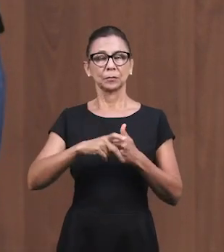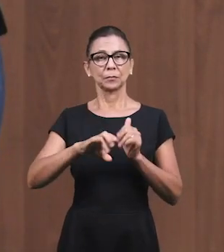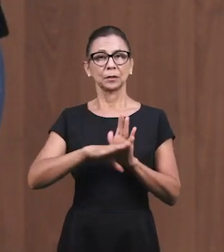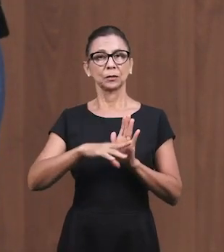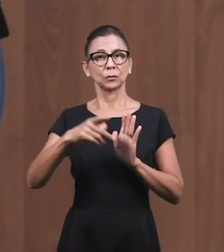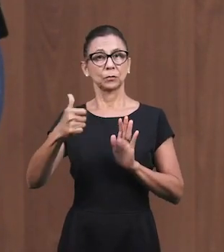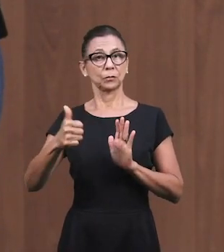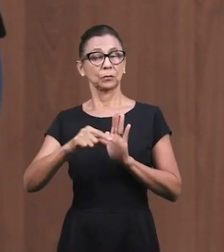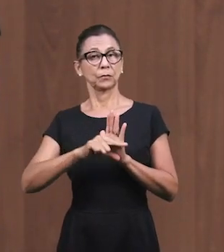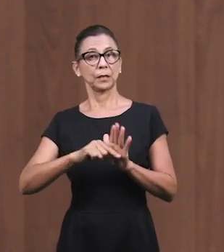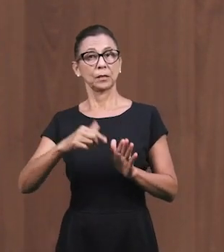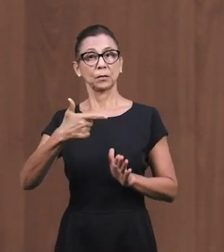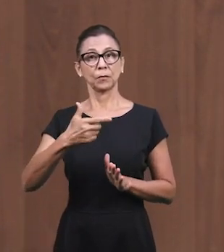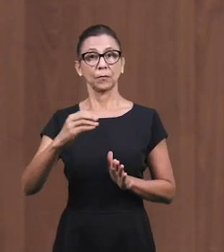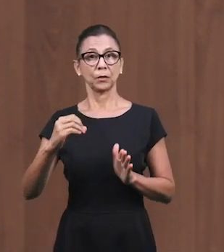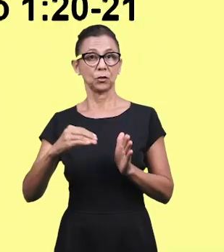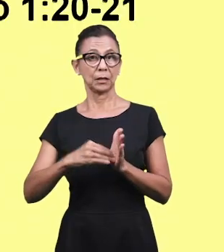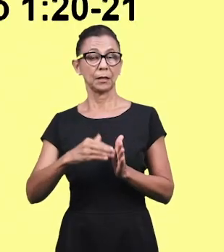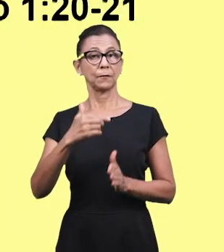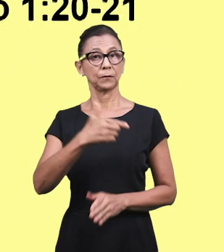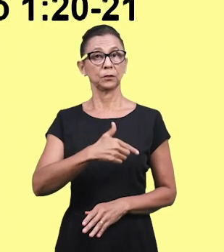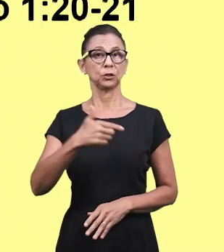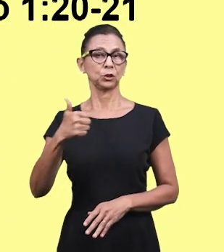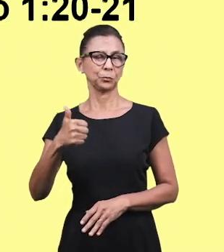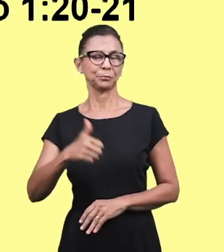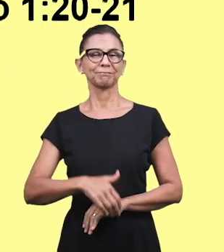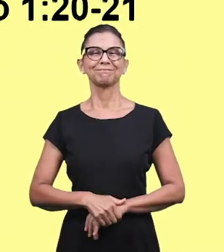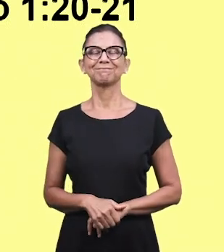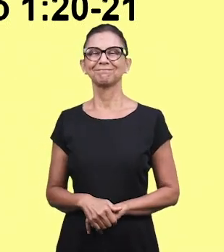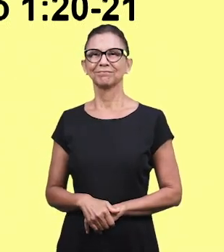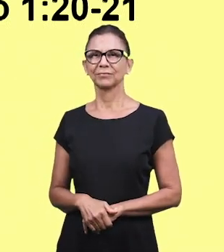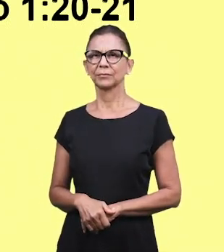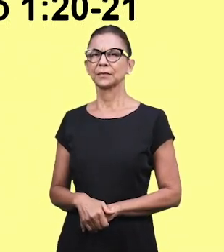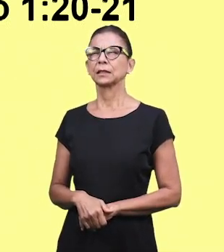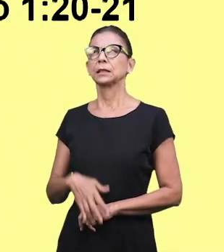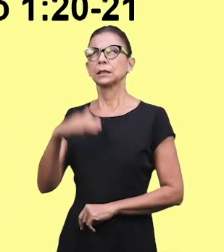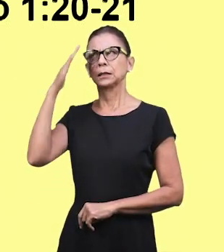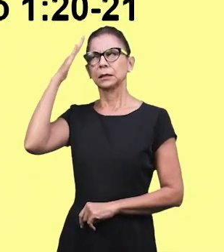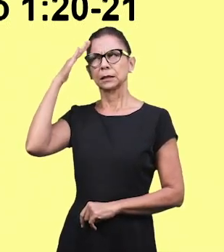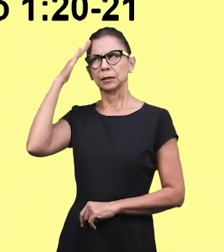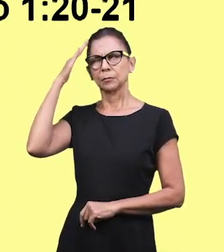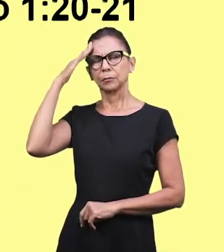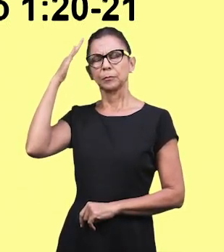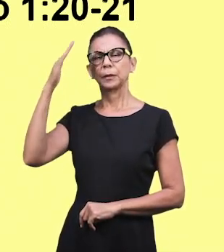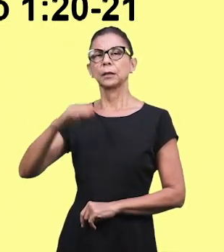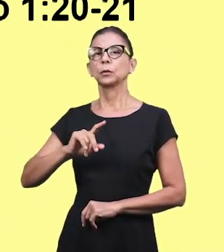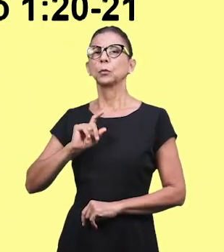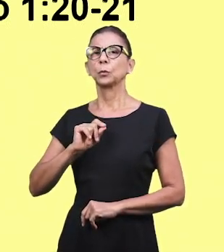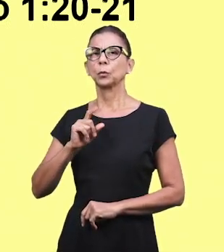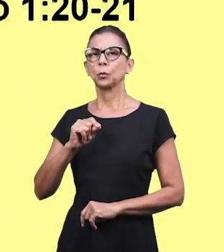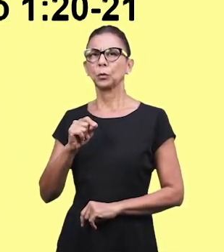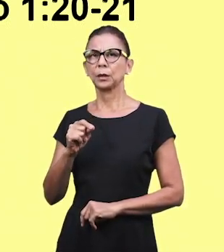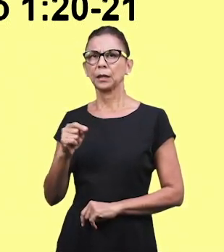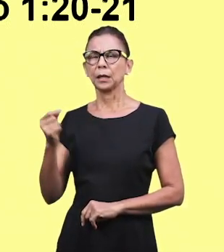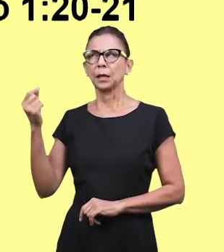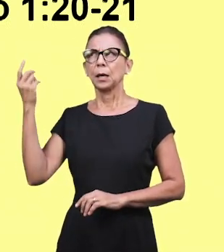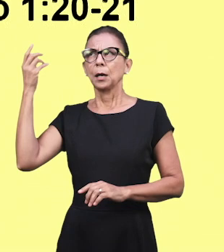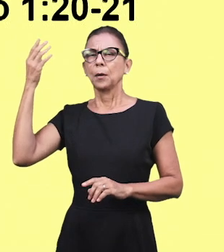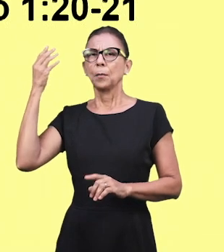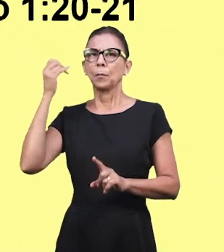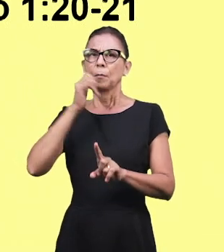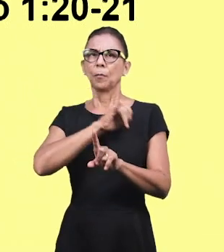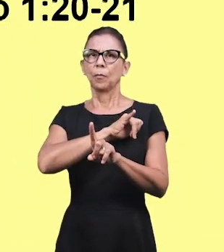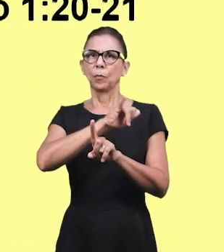lettre de Pierre, chapitre 1er, versets 20 et 21. En sachant tout d'abord cela,